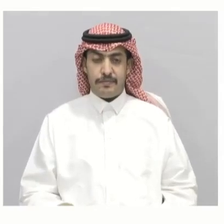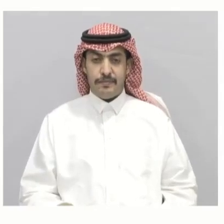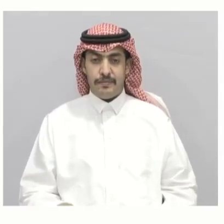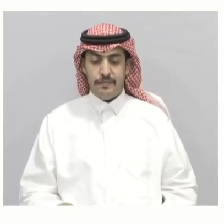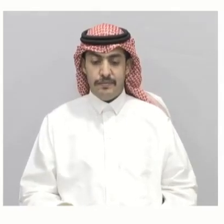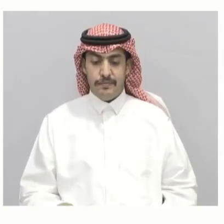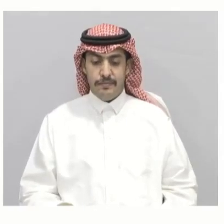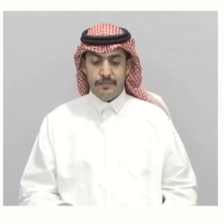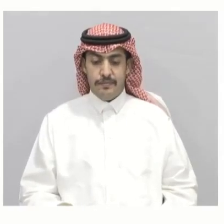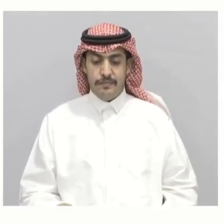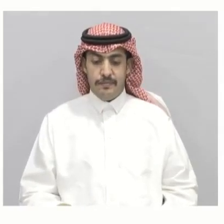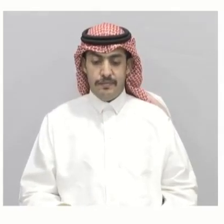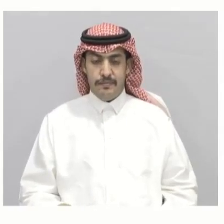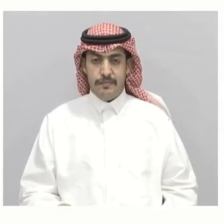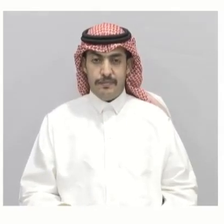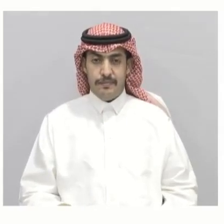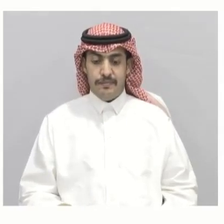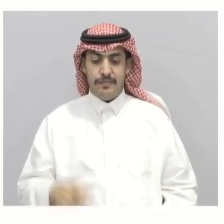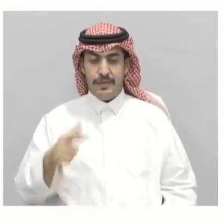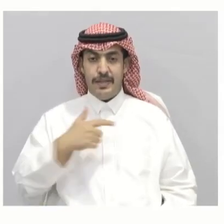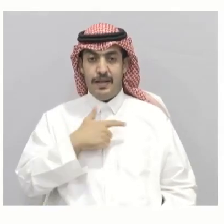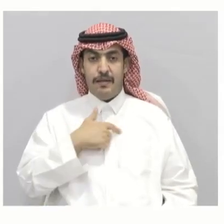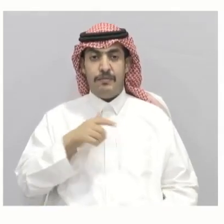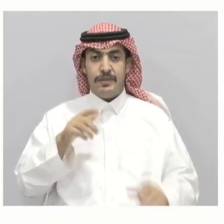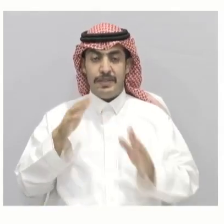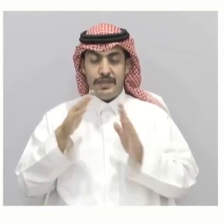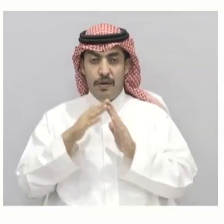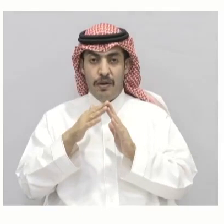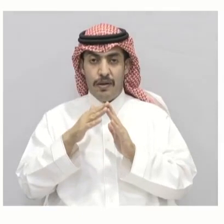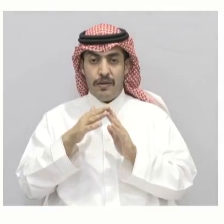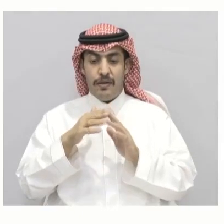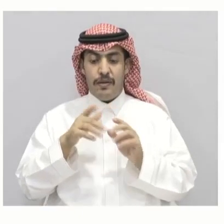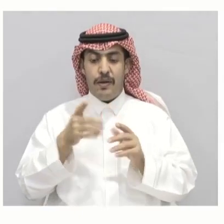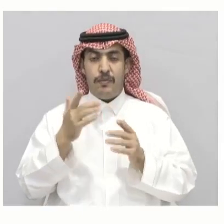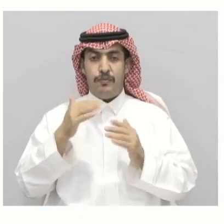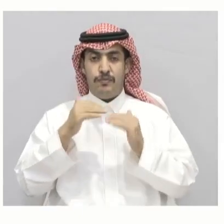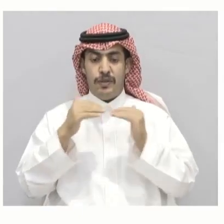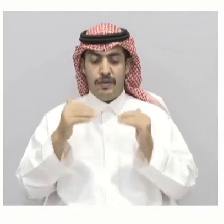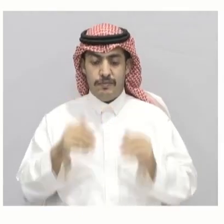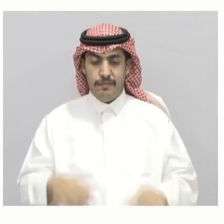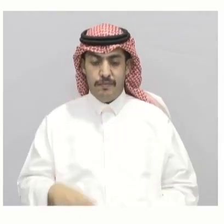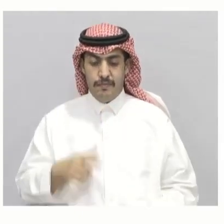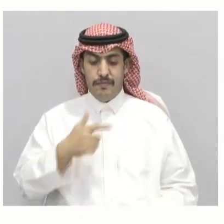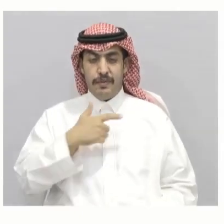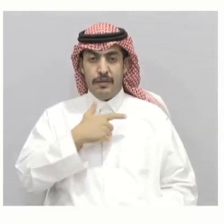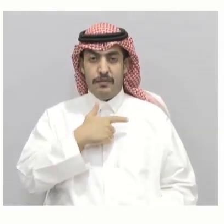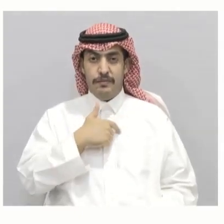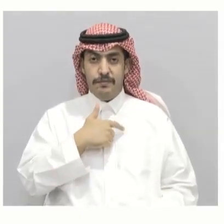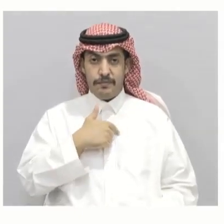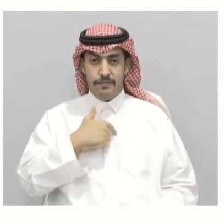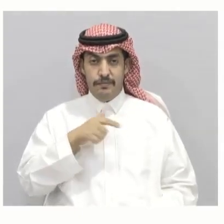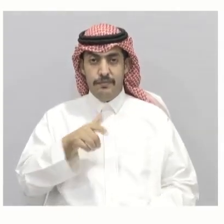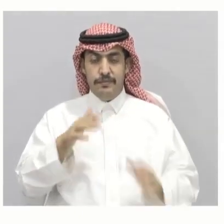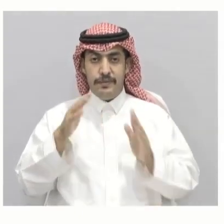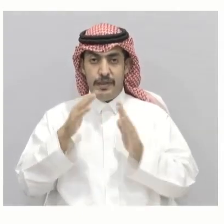هنا وتسمى زاويه مستقيمه وتسمى ايضا